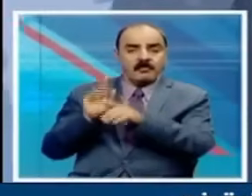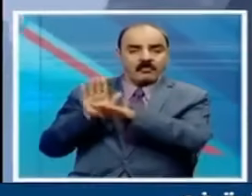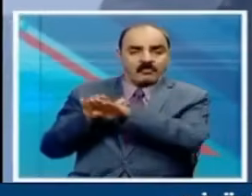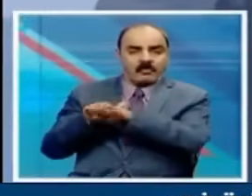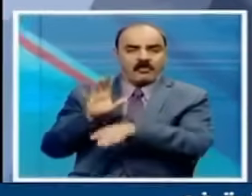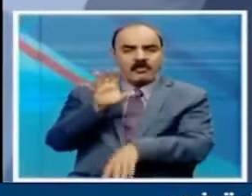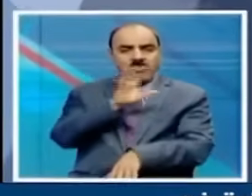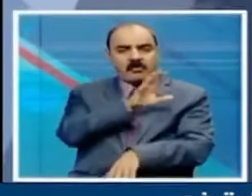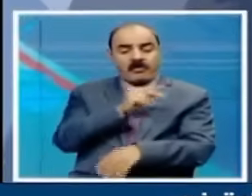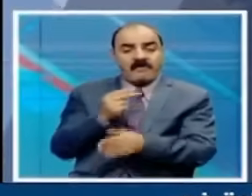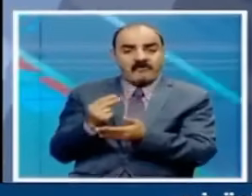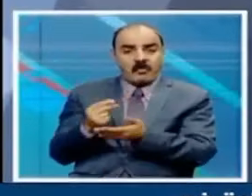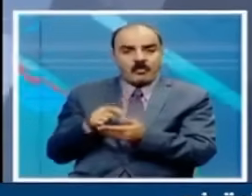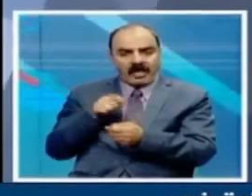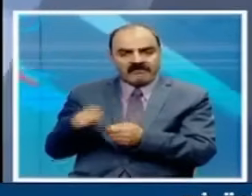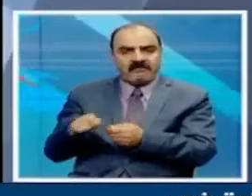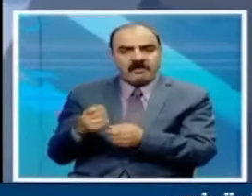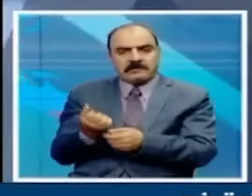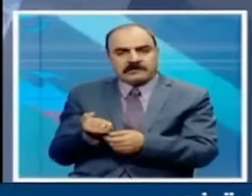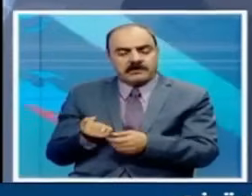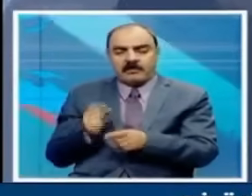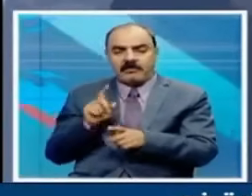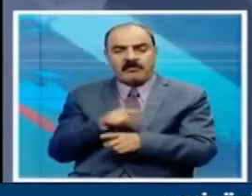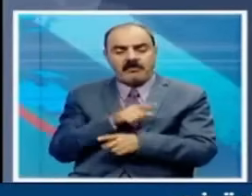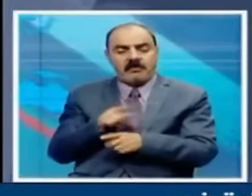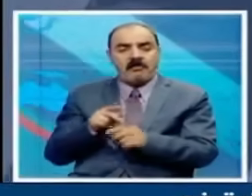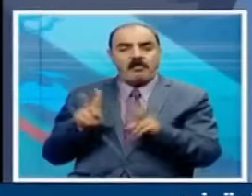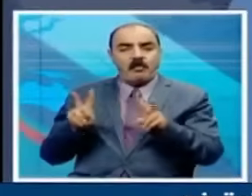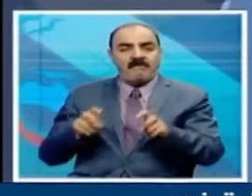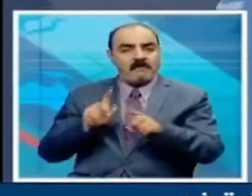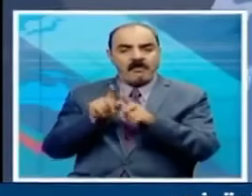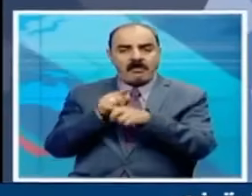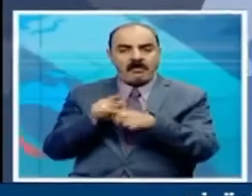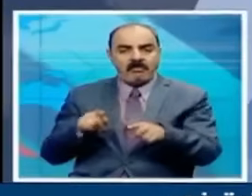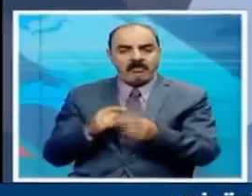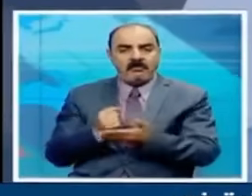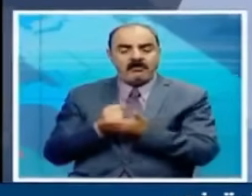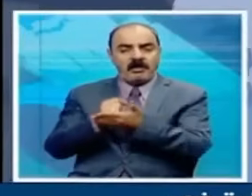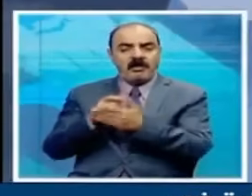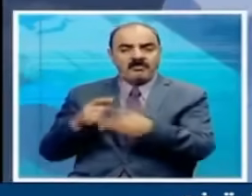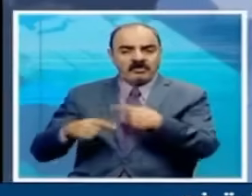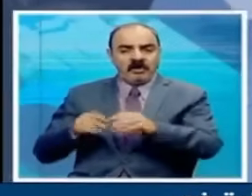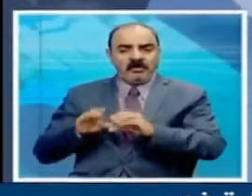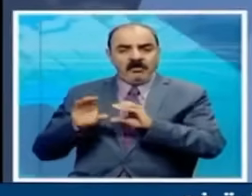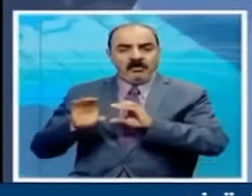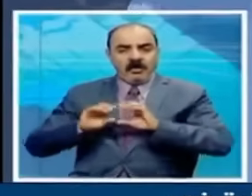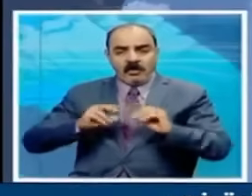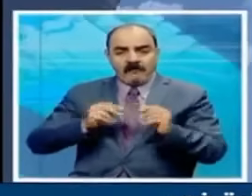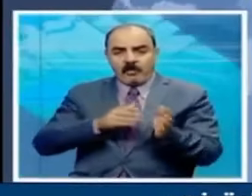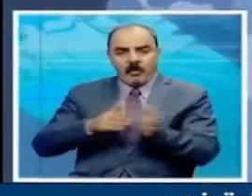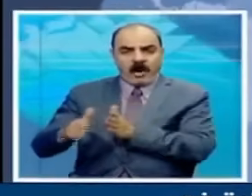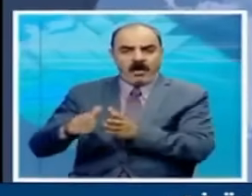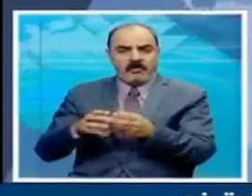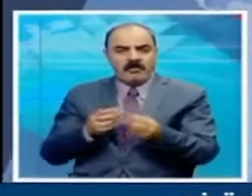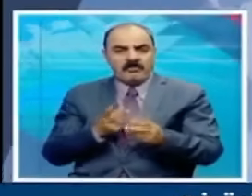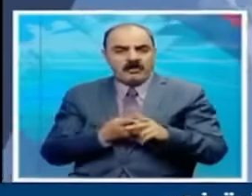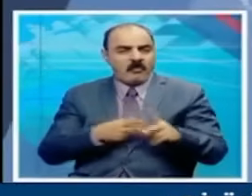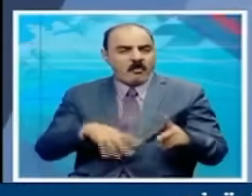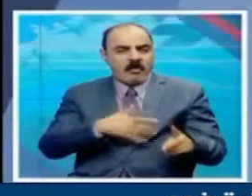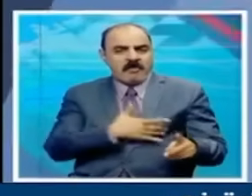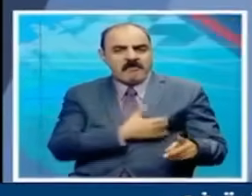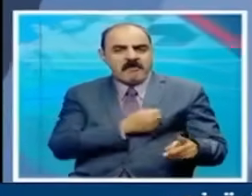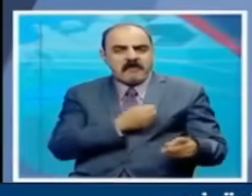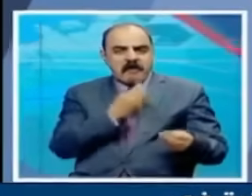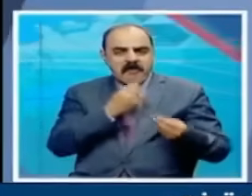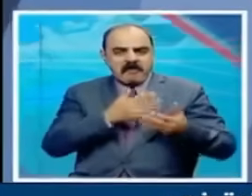الجانب الأمريكي والدول المانحة التي علقت مساهماتها بالعدول عن قرار تعليق التمويل لتأثيره المباشر